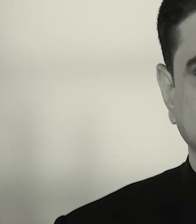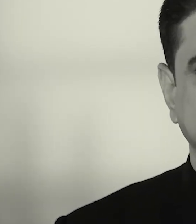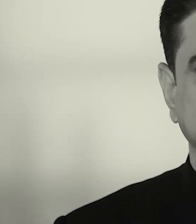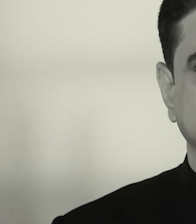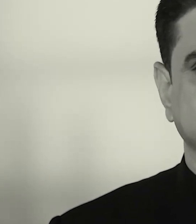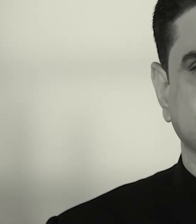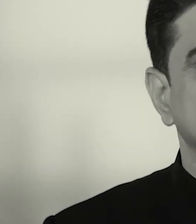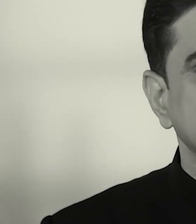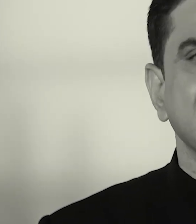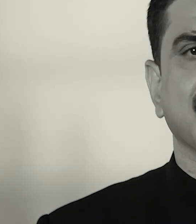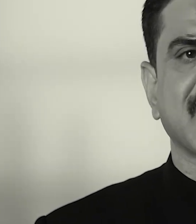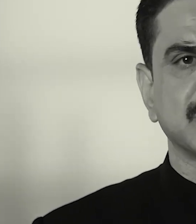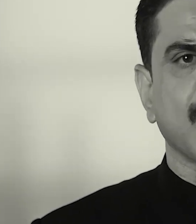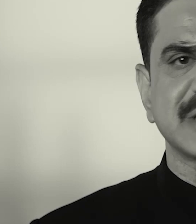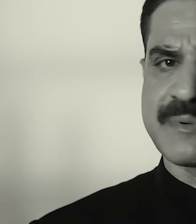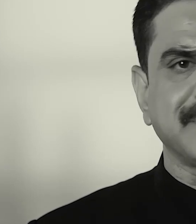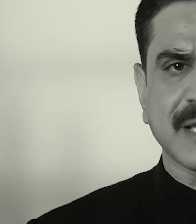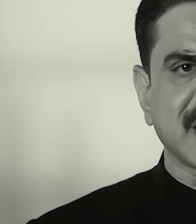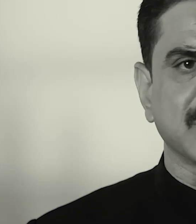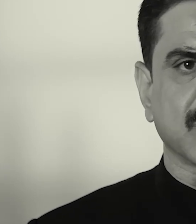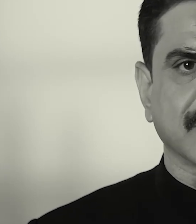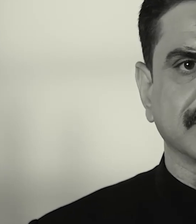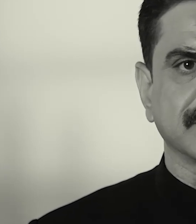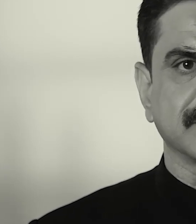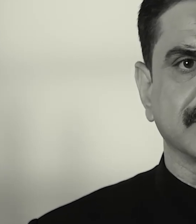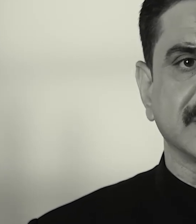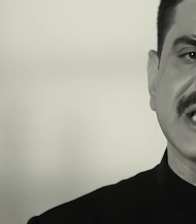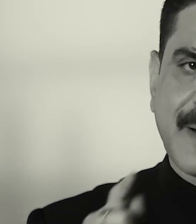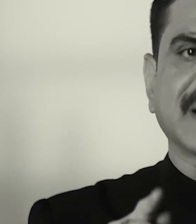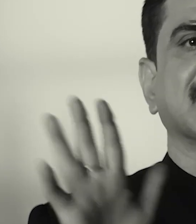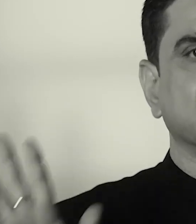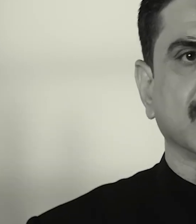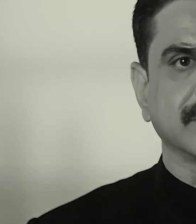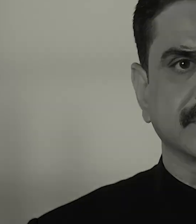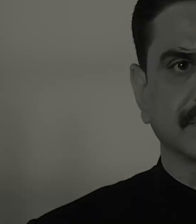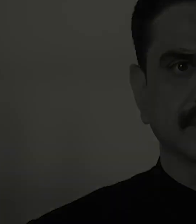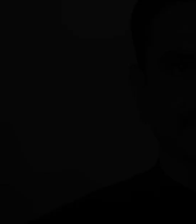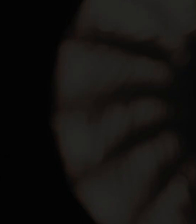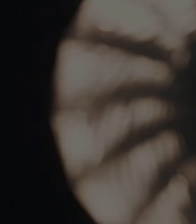रखे। इसलिए अब रात 9 बजे प्राइम टाइम नहीं होगा, ये आपका टाइम।